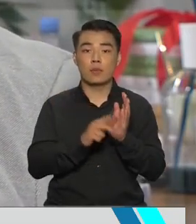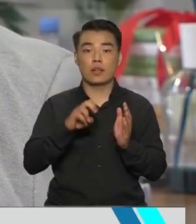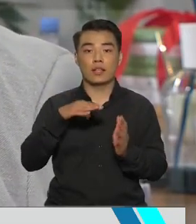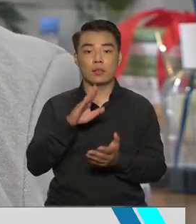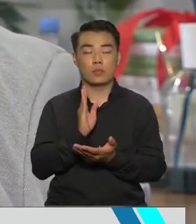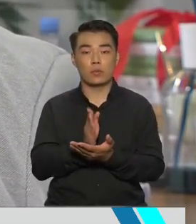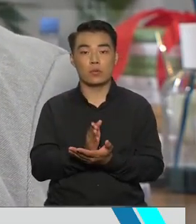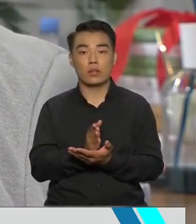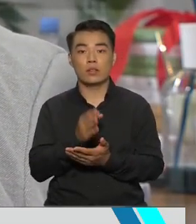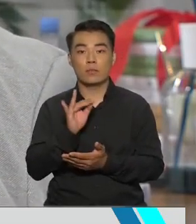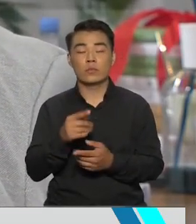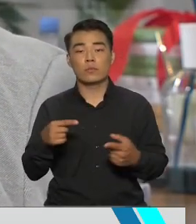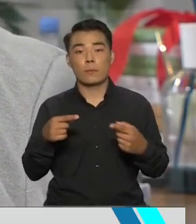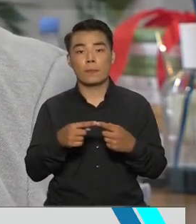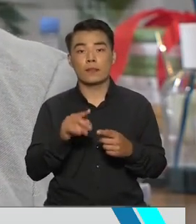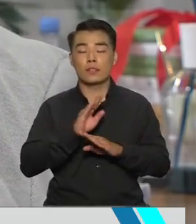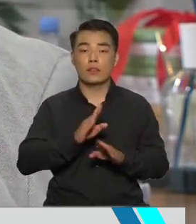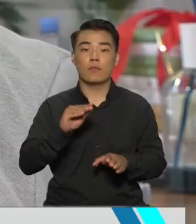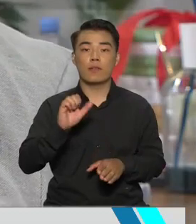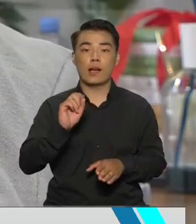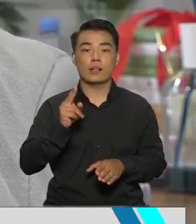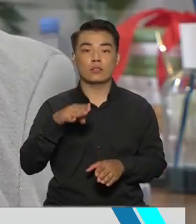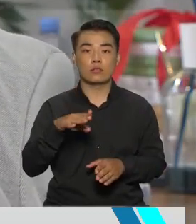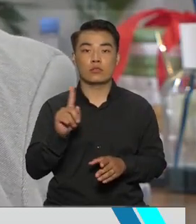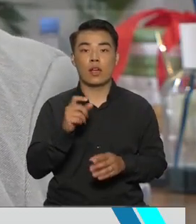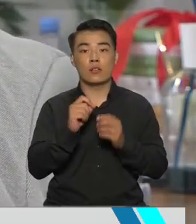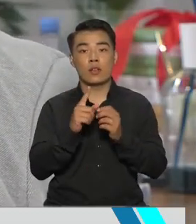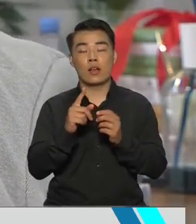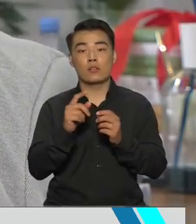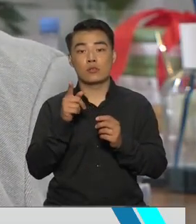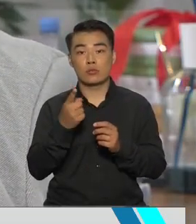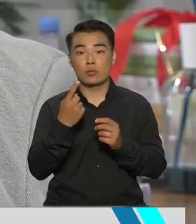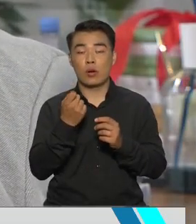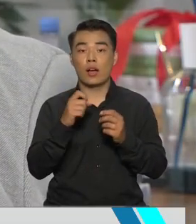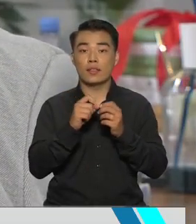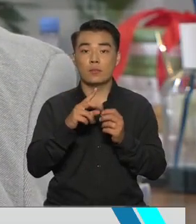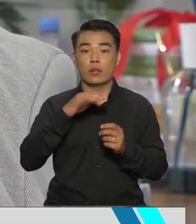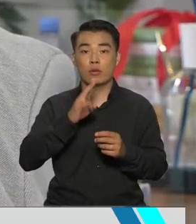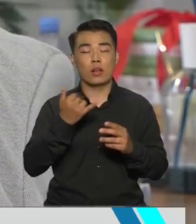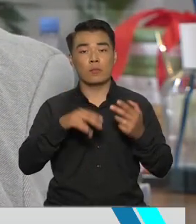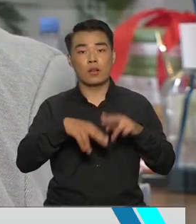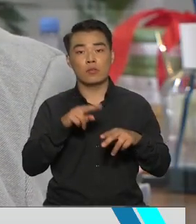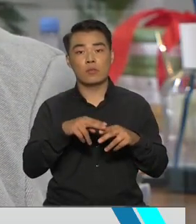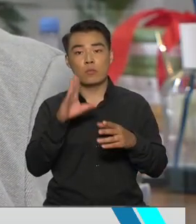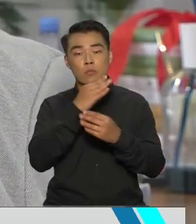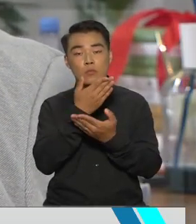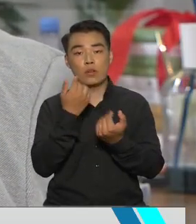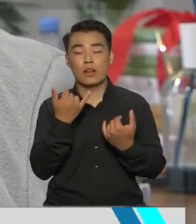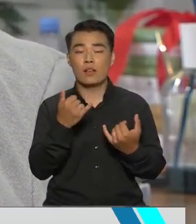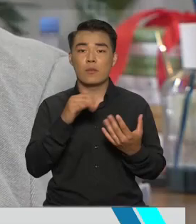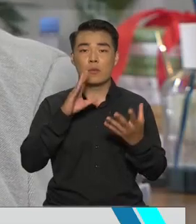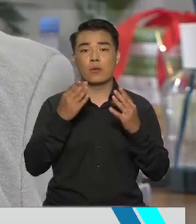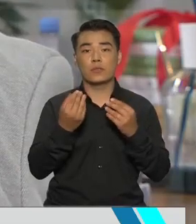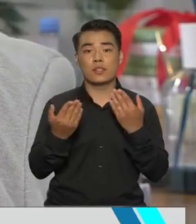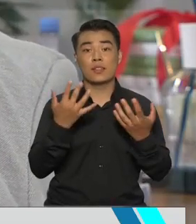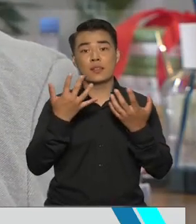время. Соответственно, не факт, что 111 миллионов мы построим. Может, статистически